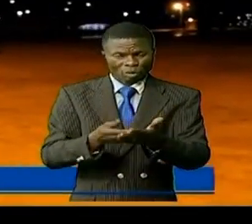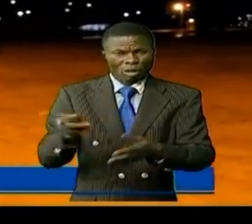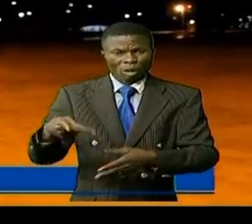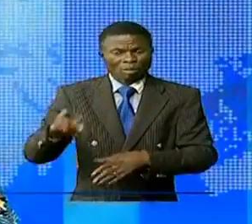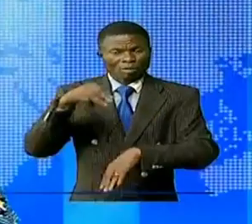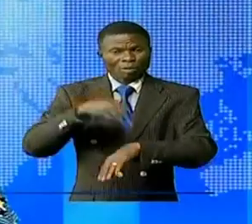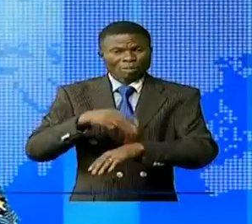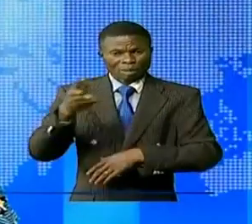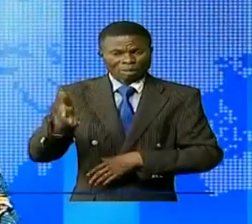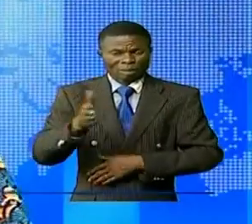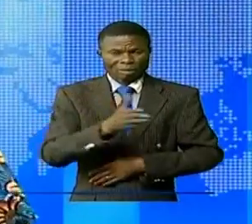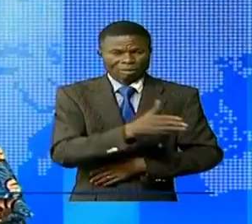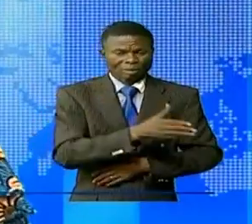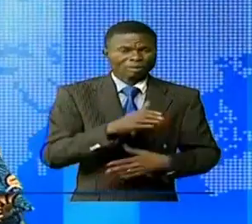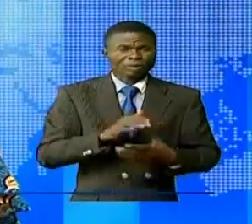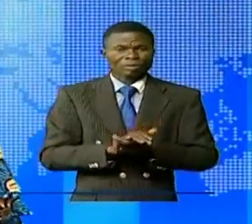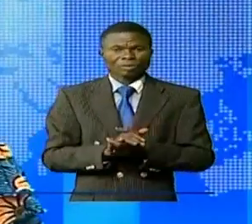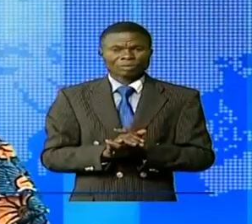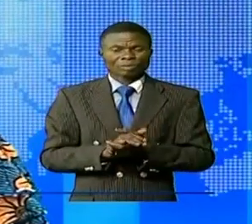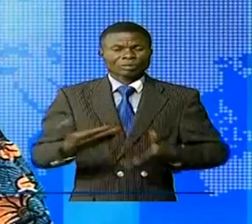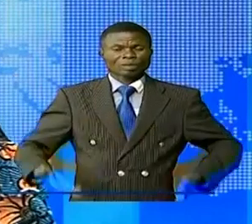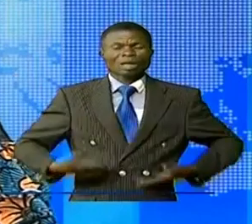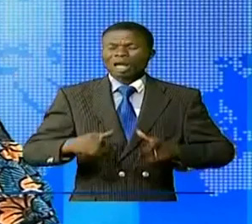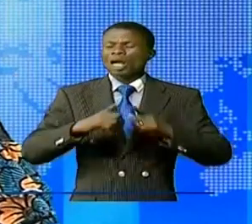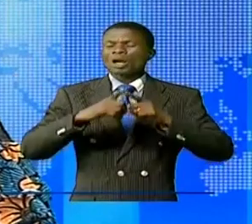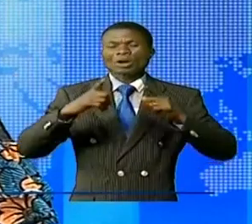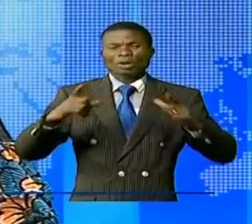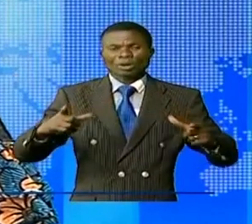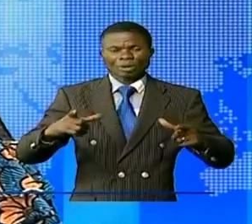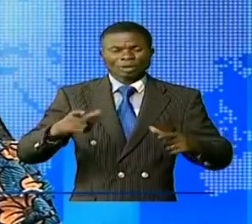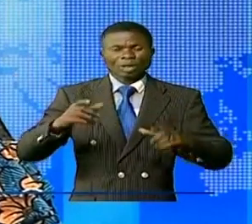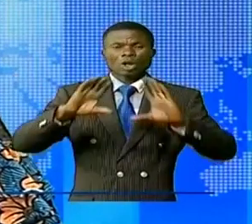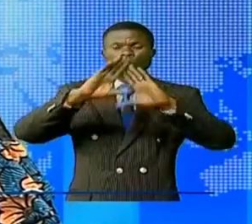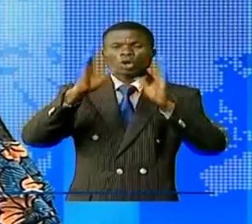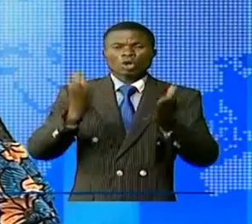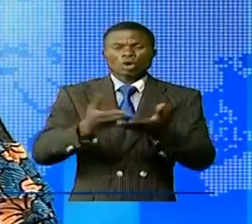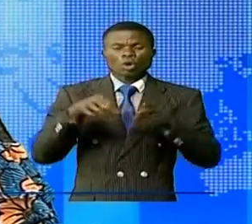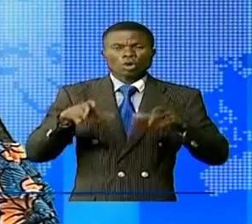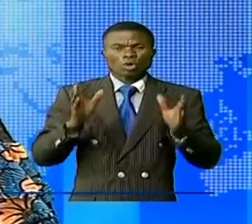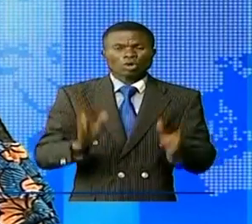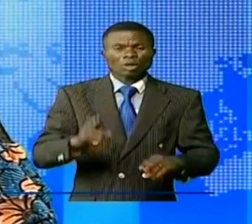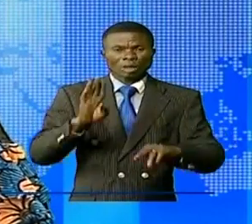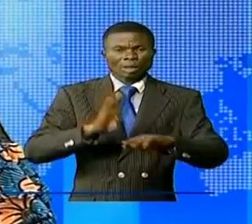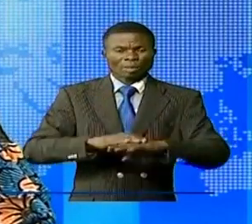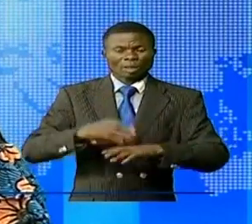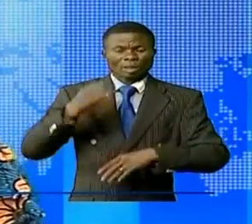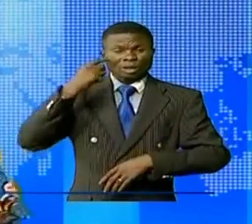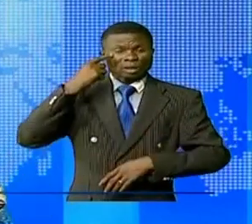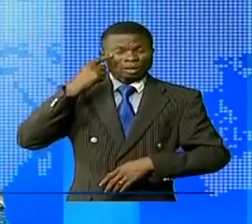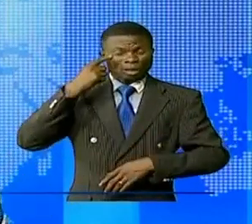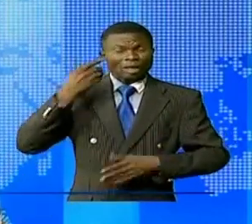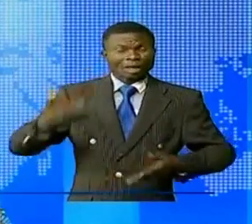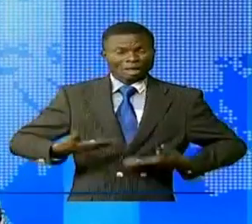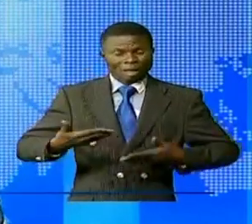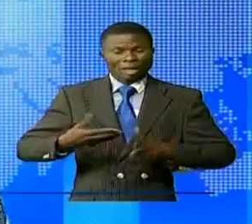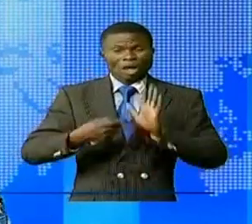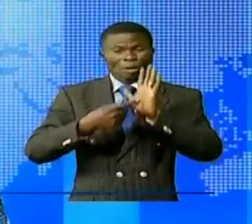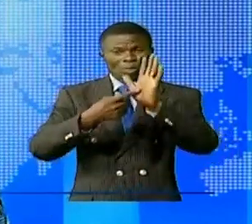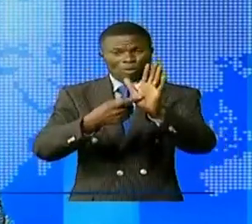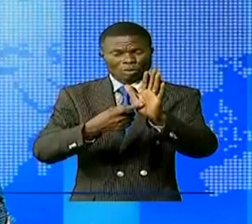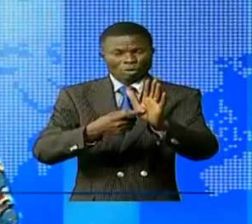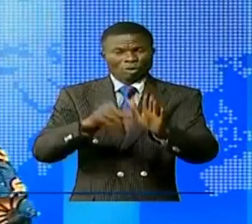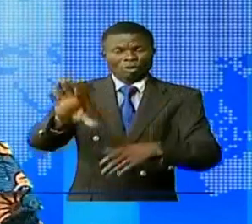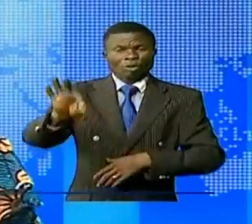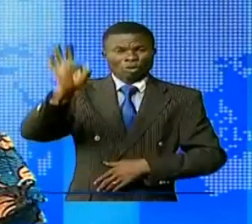Matadi. Une joie immense pour la communauté congolaise vivant en Chine. Cette joie est justifiée par la